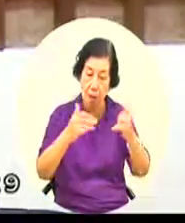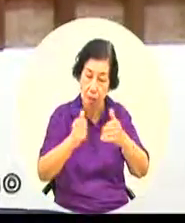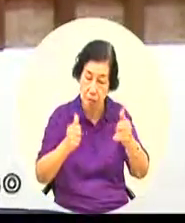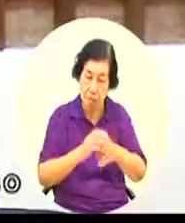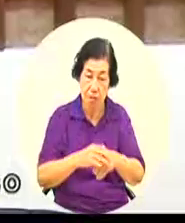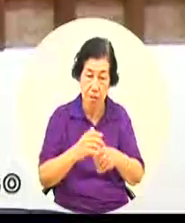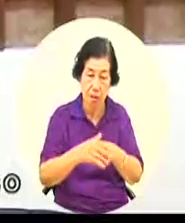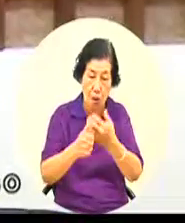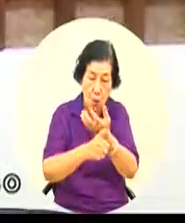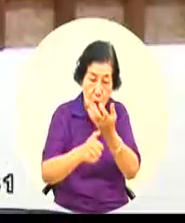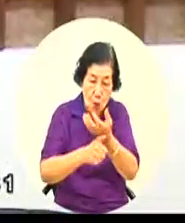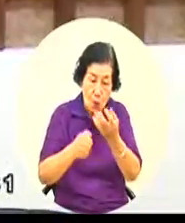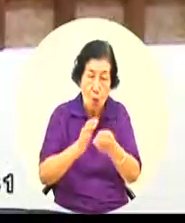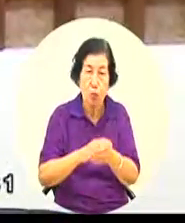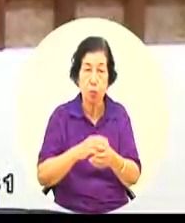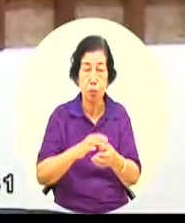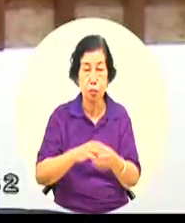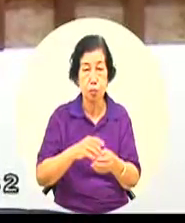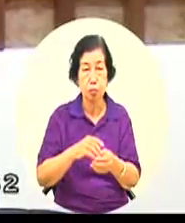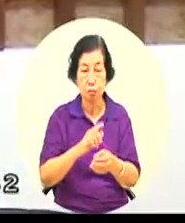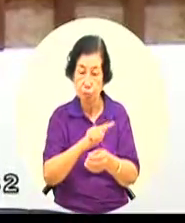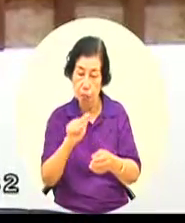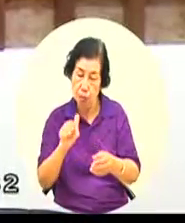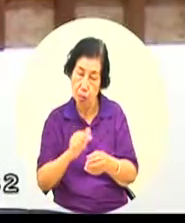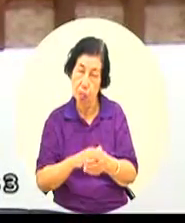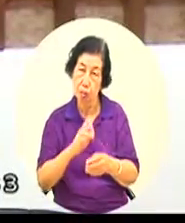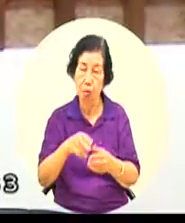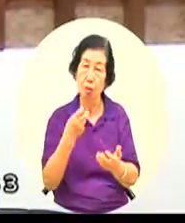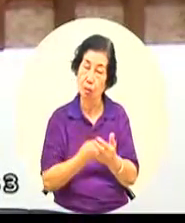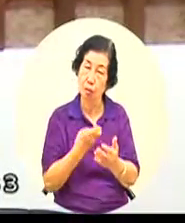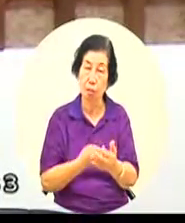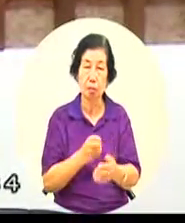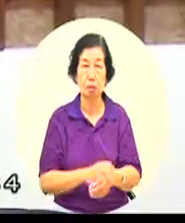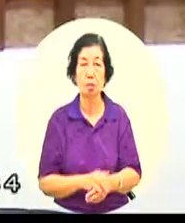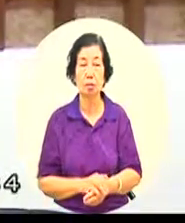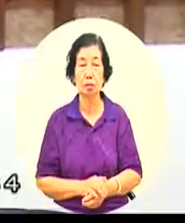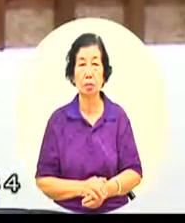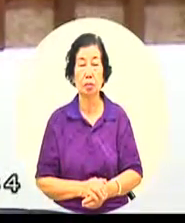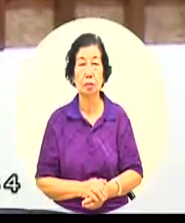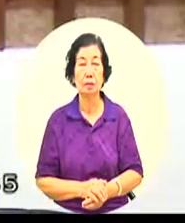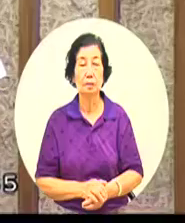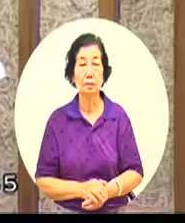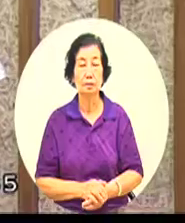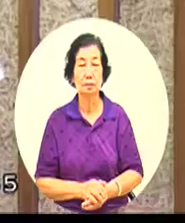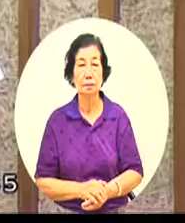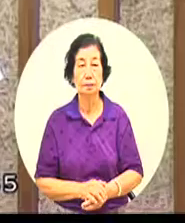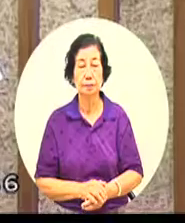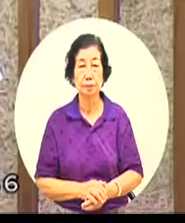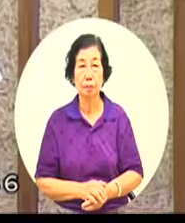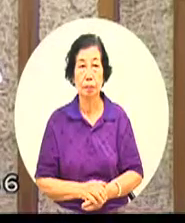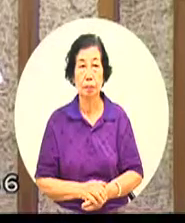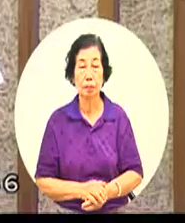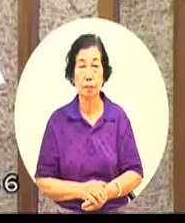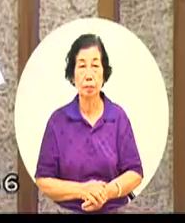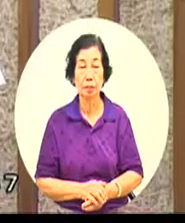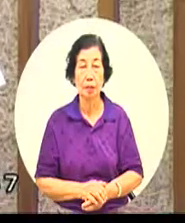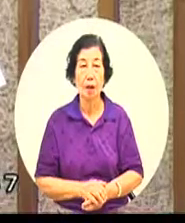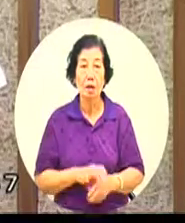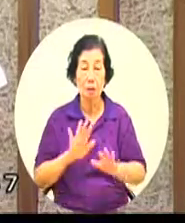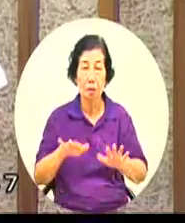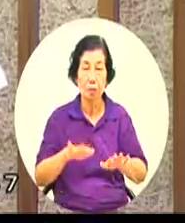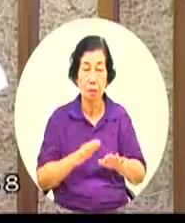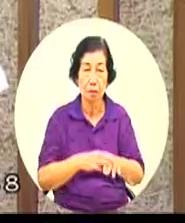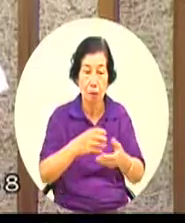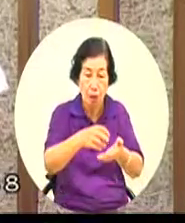哪里？来，你先说。 请科长回答。 谢谢议员，谢谢黄议员。嗯，我们取得的资料在高雄